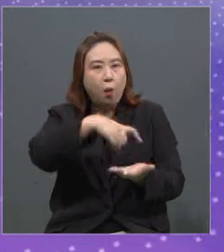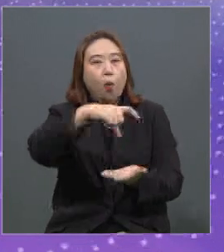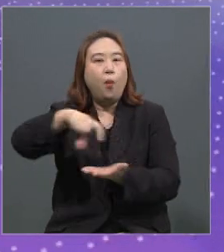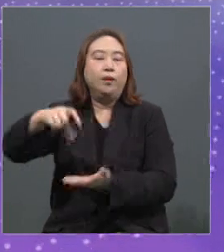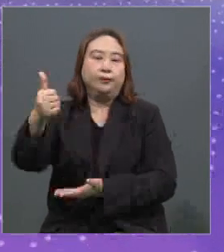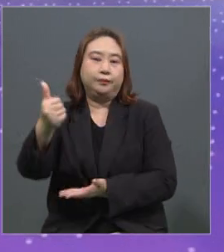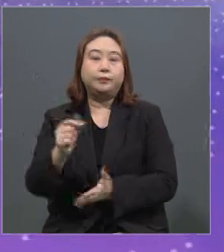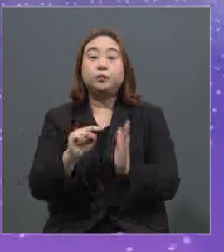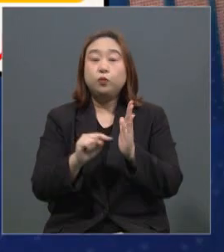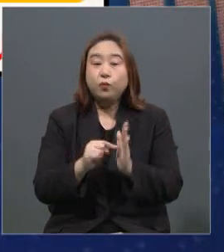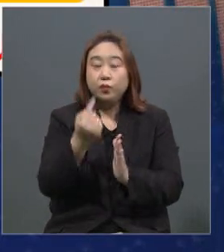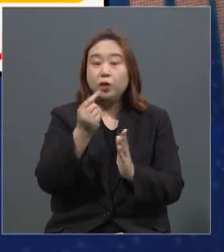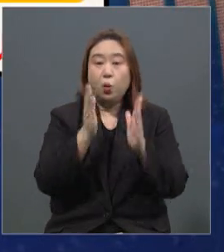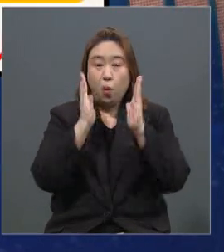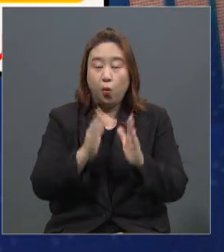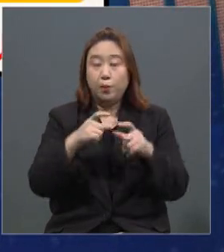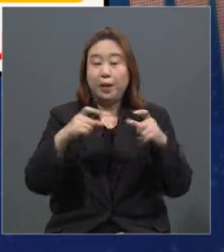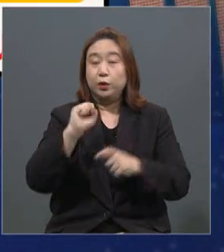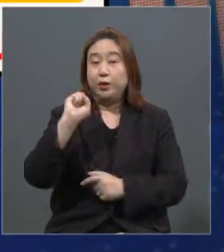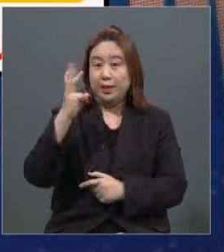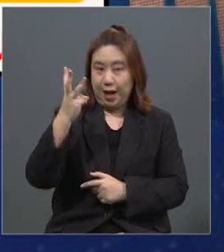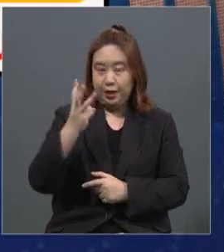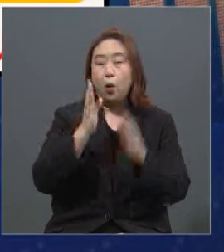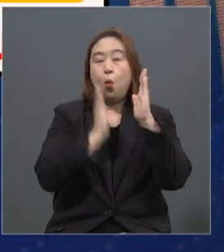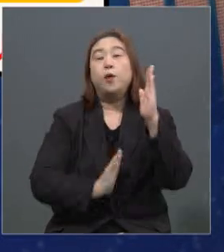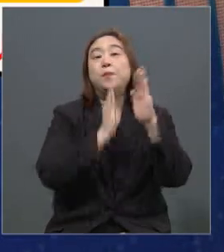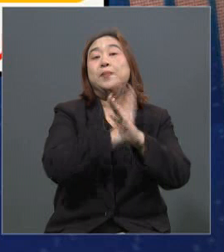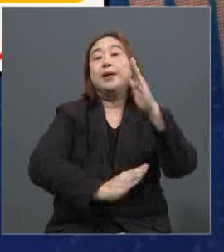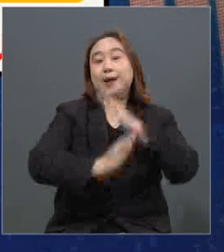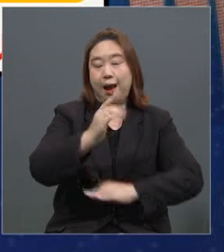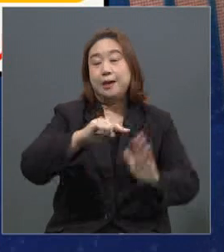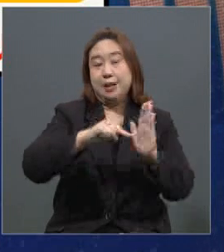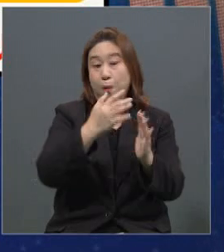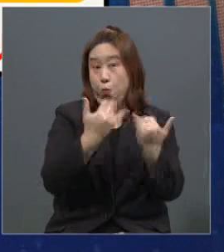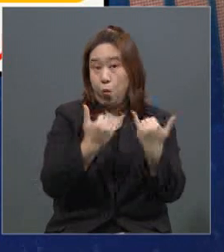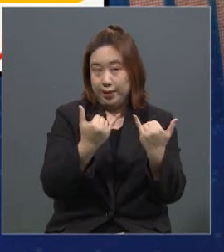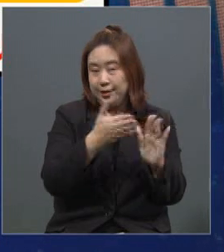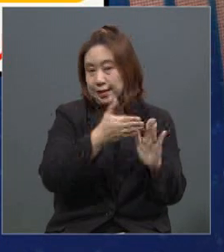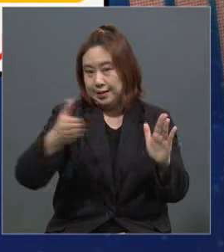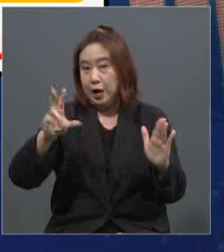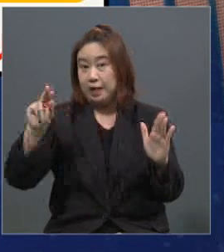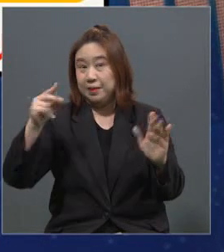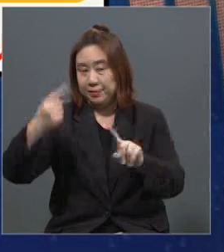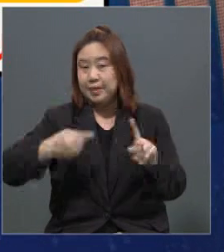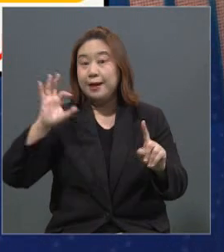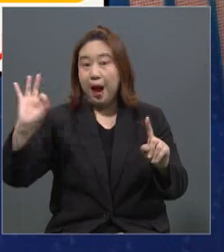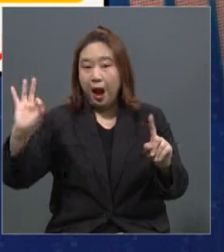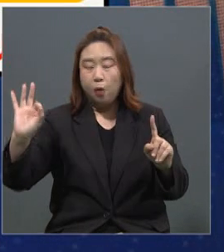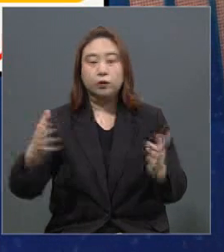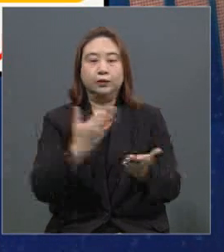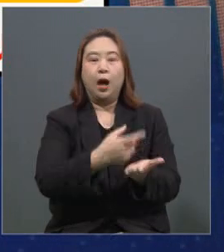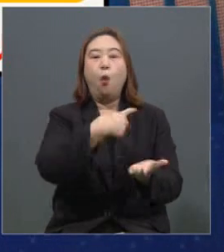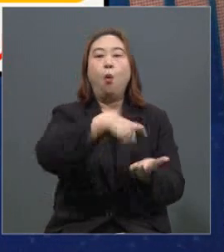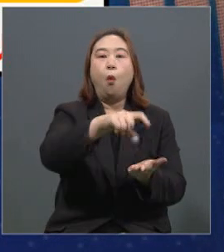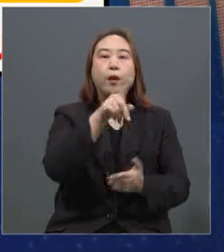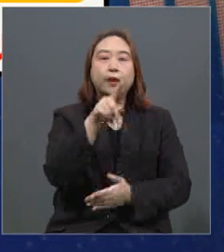ยัเฟทแรกแ่งเป็ผู้รับสทยสวดีกแ่งรฐแล้ผู้พิการเริ่มโอนนแต่วันนี้ถง 30 กัยายนเป็นการโอนเงินเข้สู่ระ